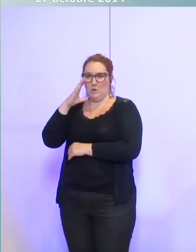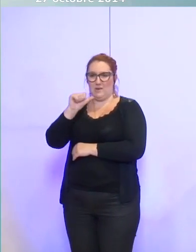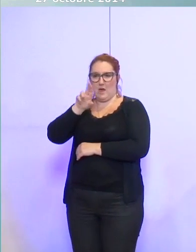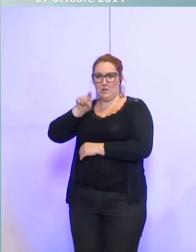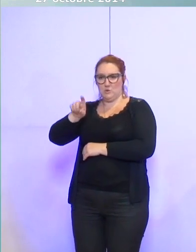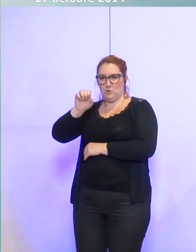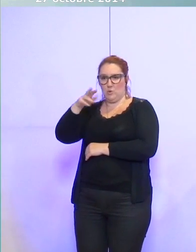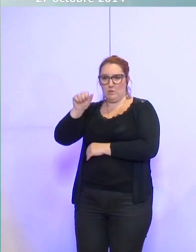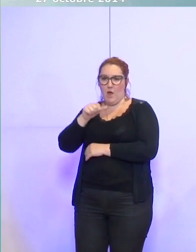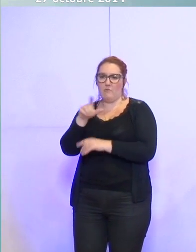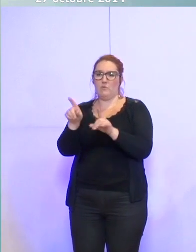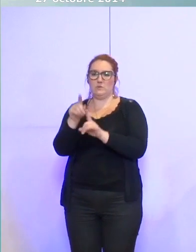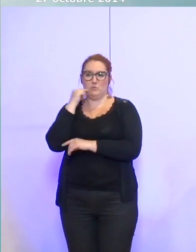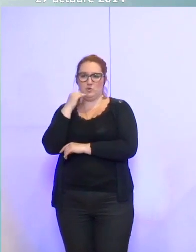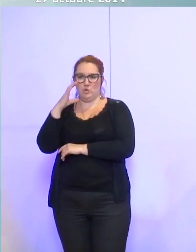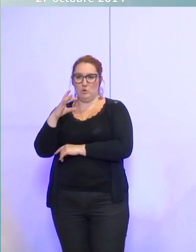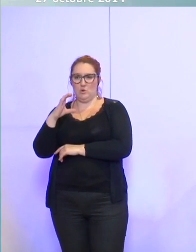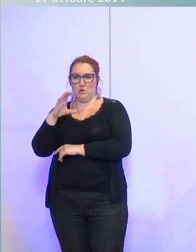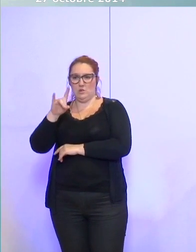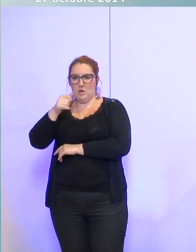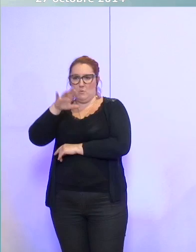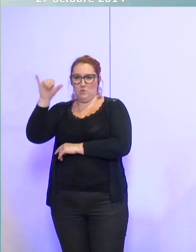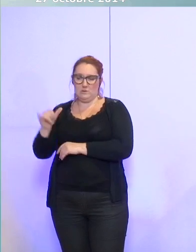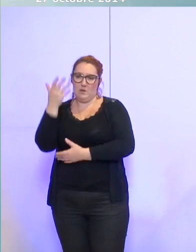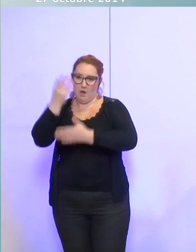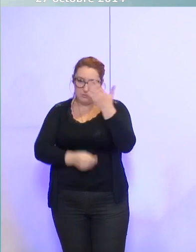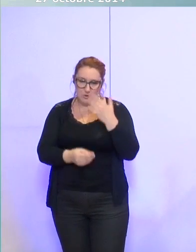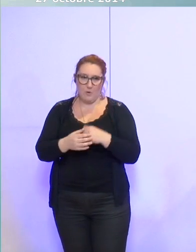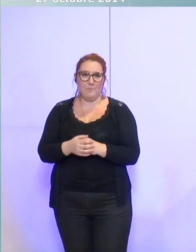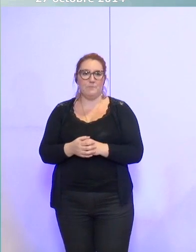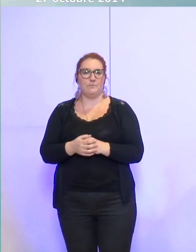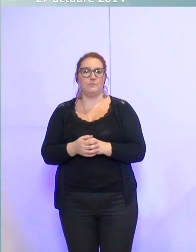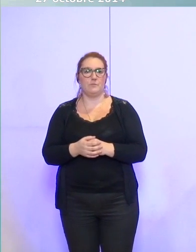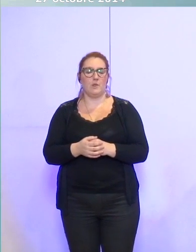ainsi que Monsieur Chamussy et Monsieur Philippe Lionel sont donc absents.